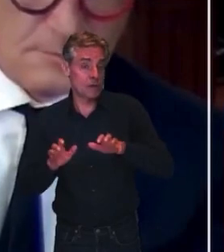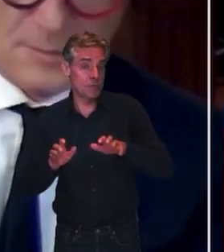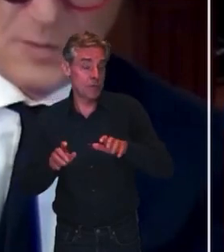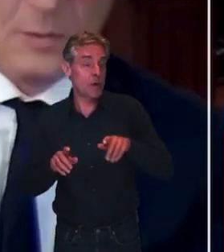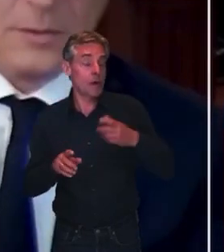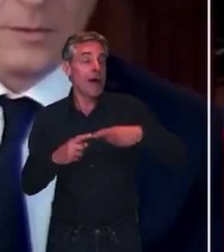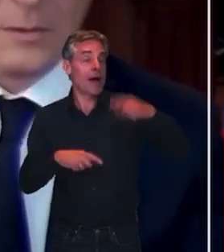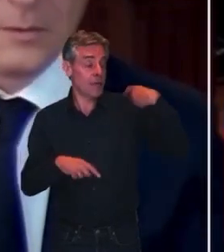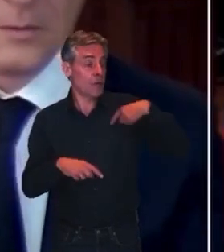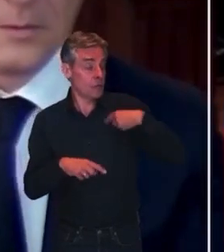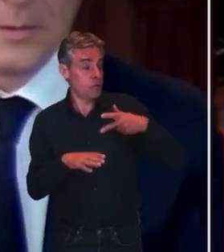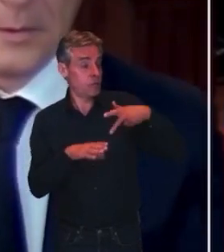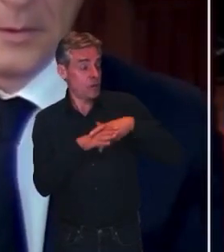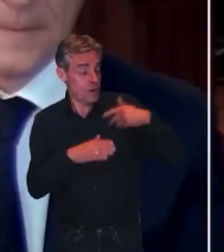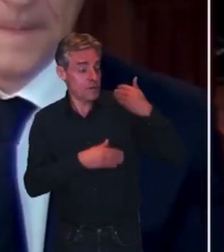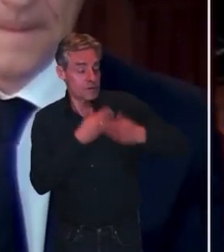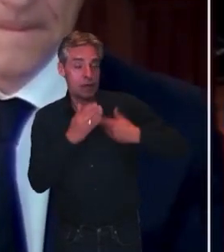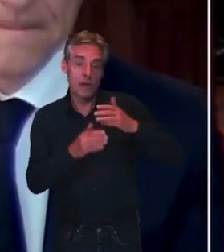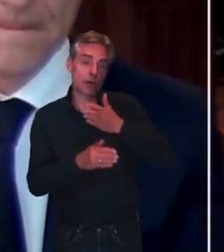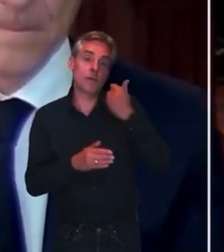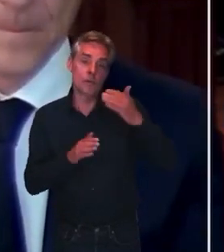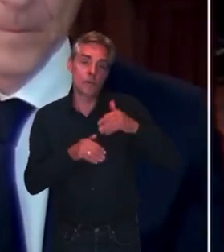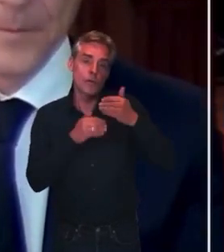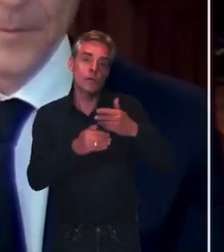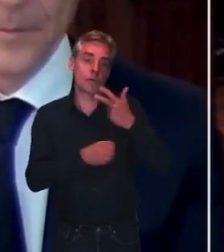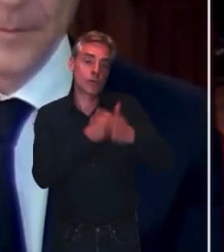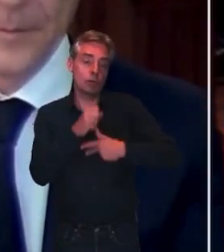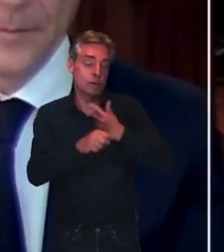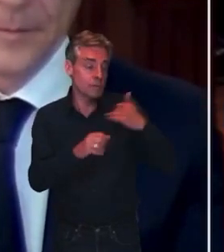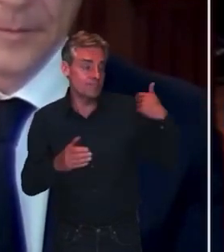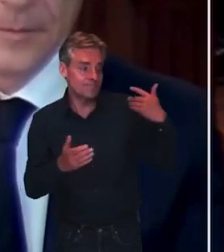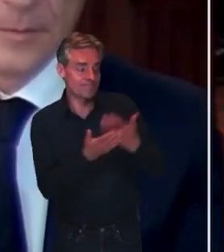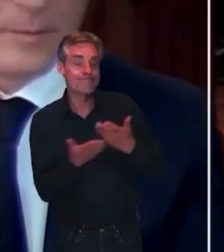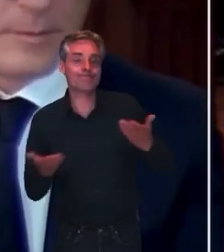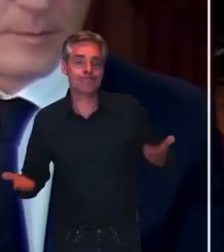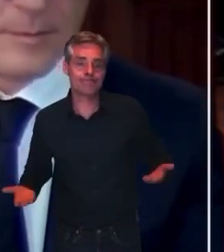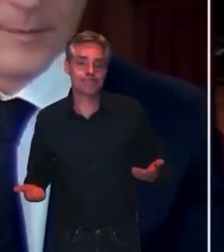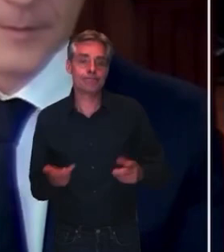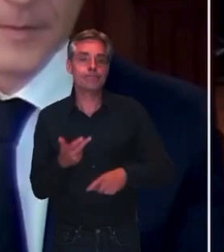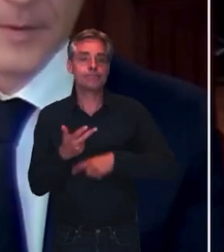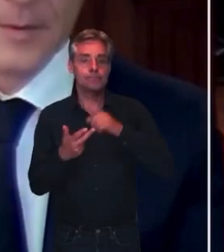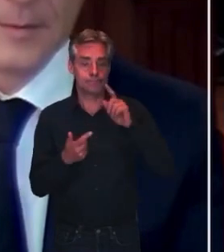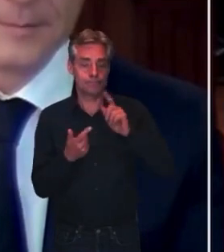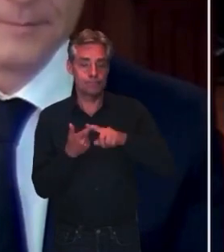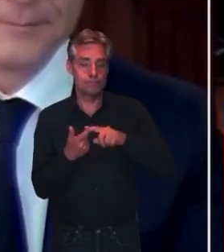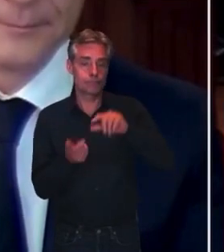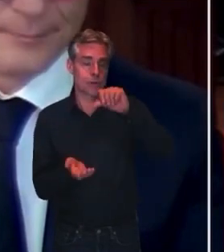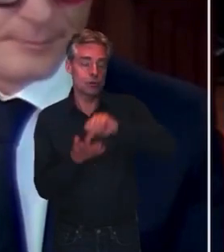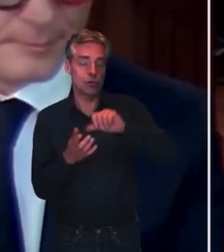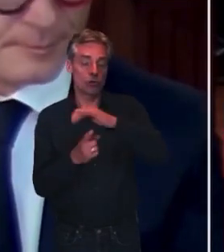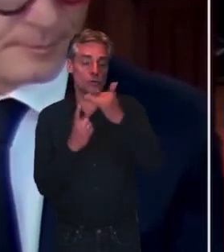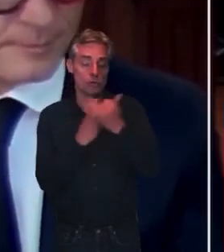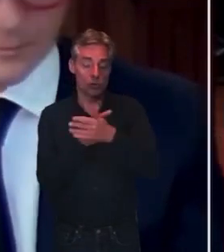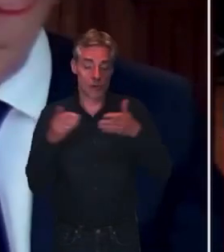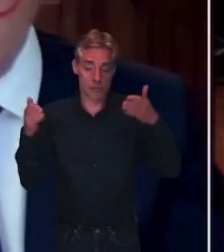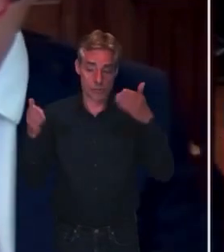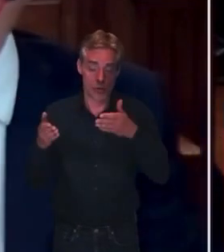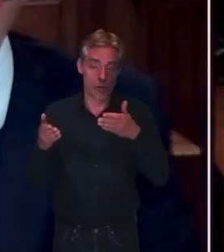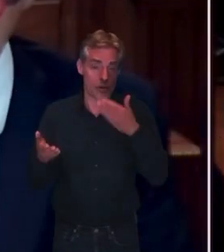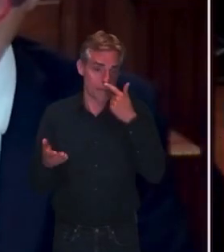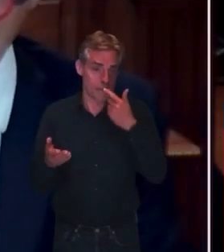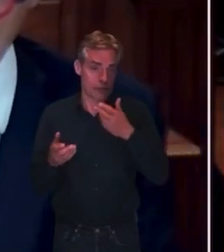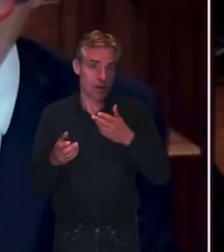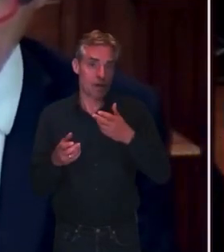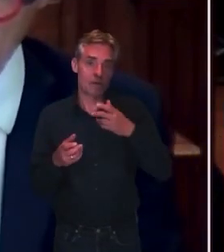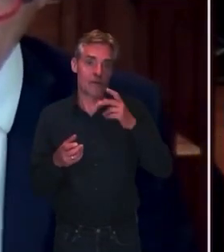à le faire et comme il fallait continuer à le faire depuis 3 ans. Et je finis sur ce centre social qui est pour moi au cœur de la